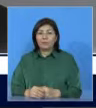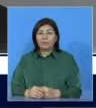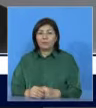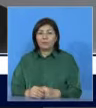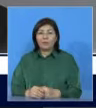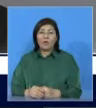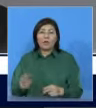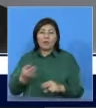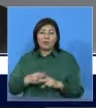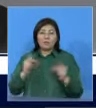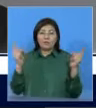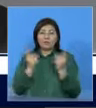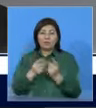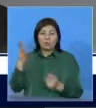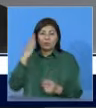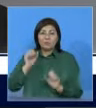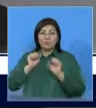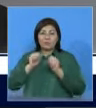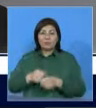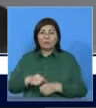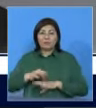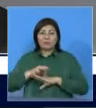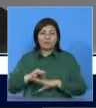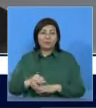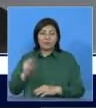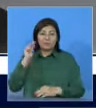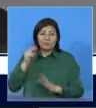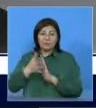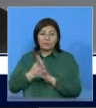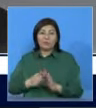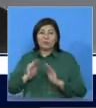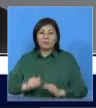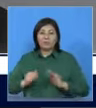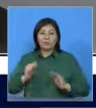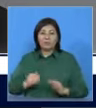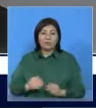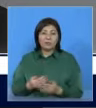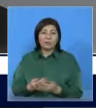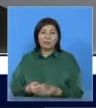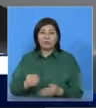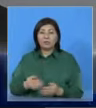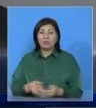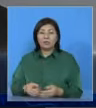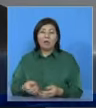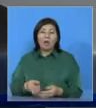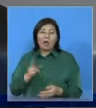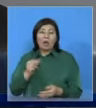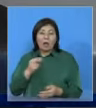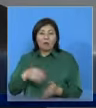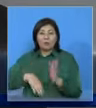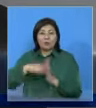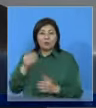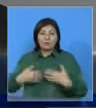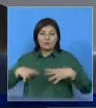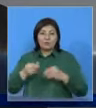В ходе этой встречи, я думаю, мы смогли донести до детей истинный смысл создания правильной семьи. Хотелось бы отметить, что